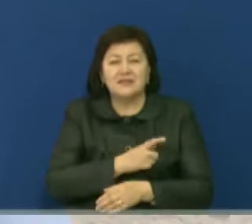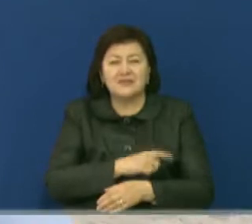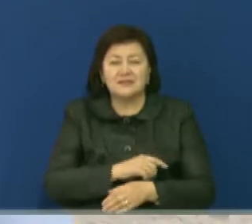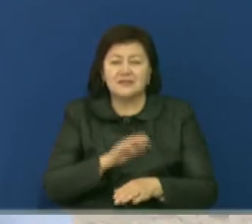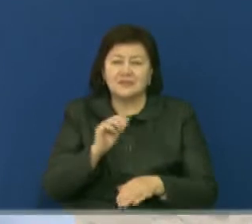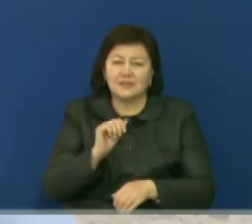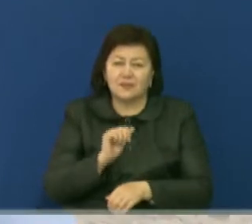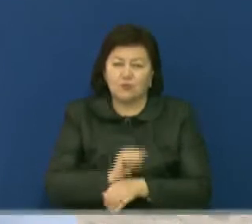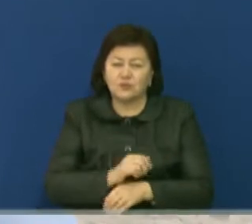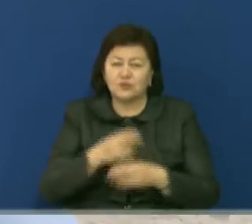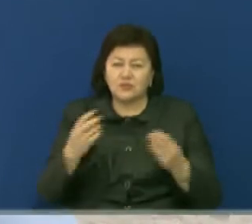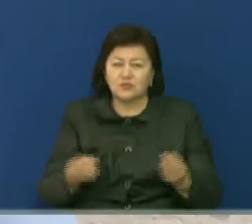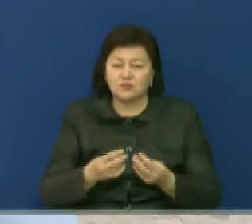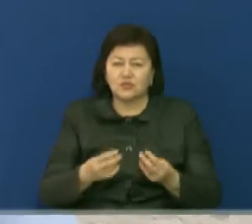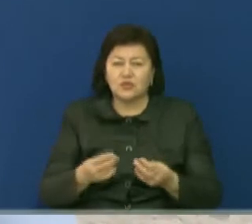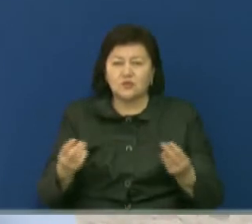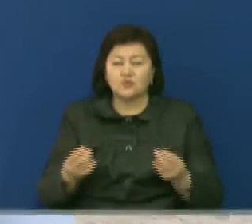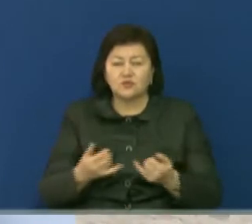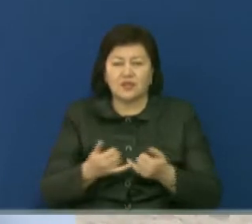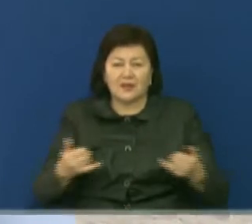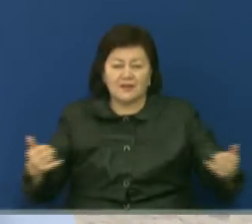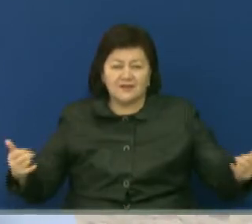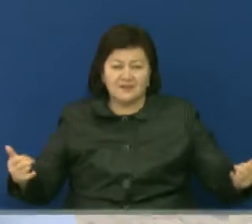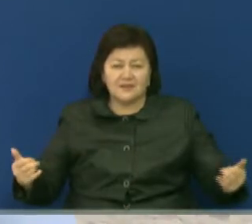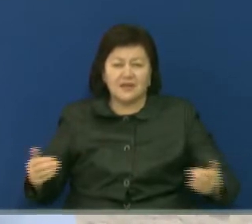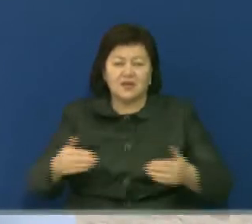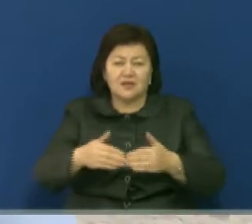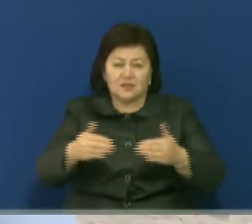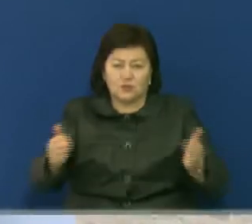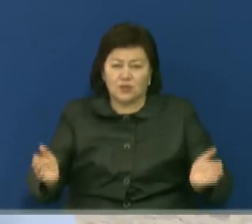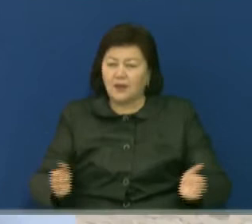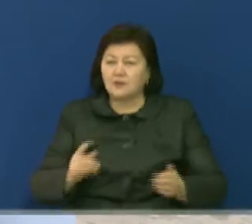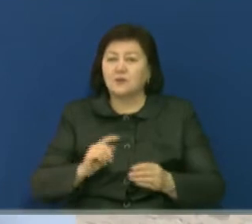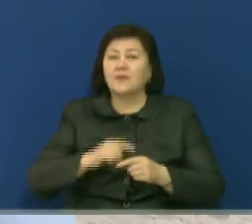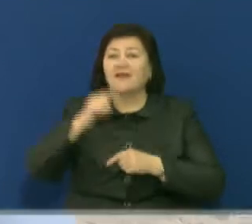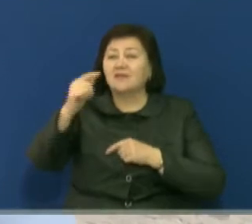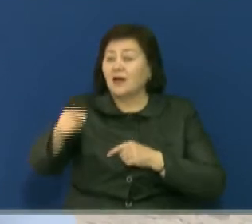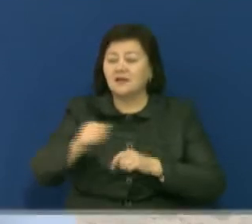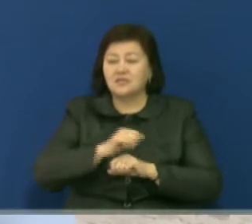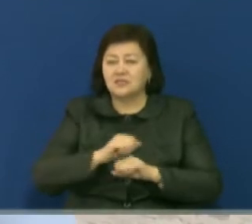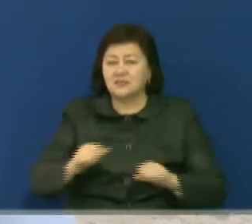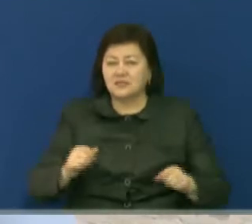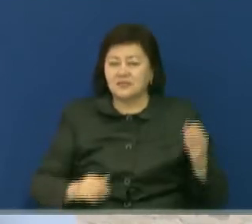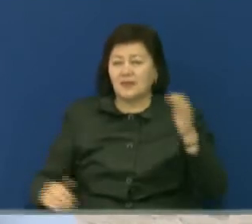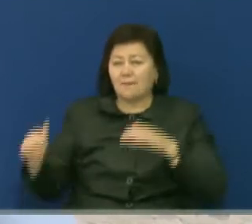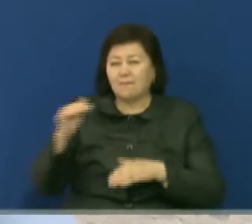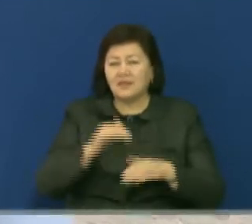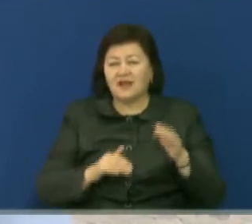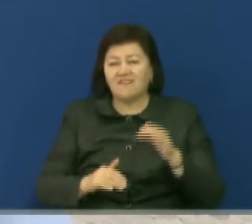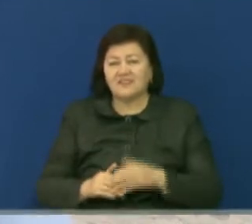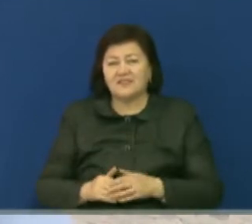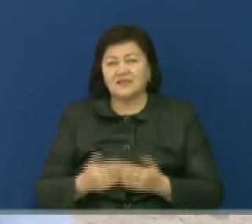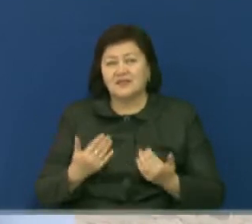В акватории непосредственно должны быть натянуты оградительные буи, которые определяют место купания, должны быть подготовлены места